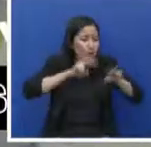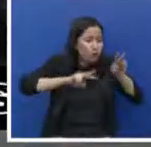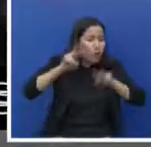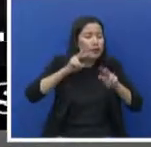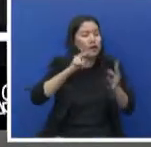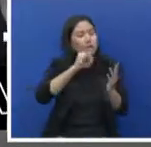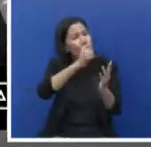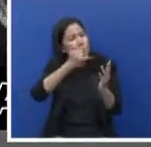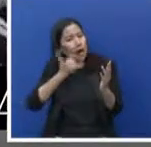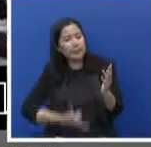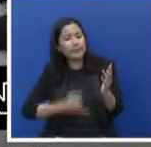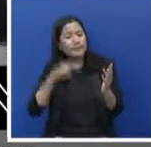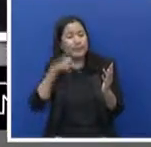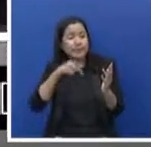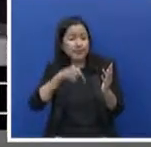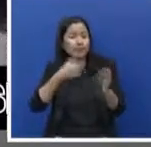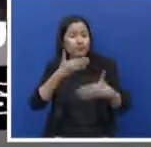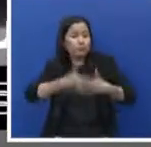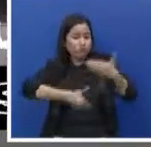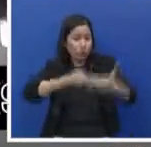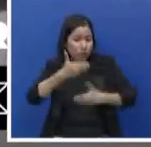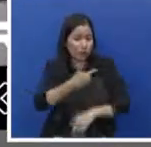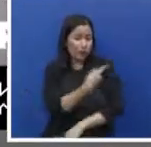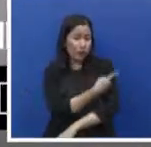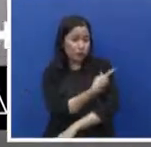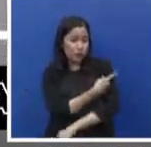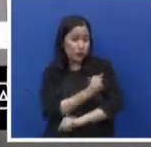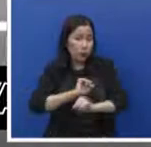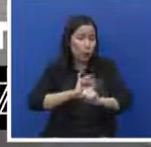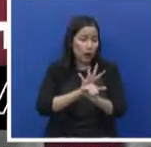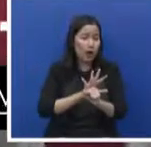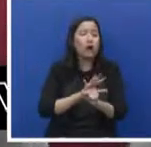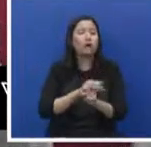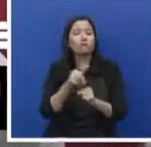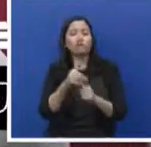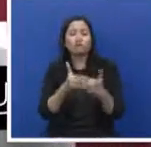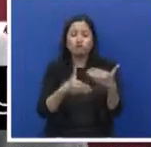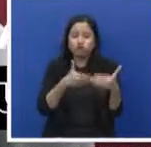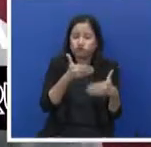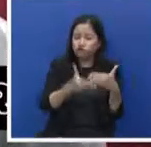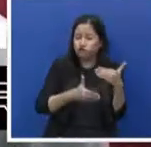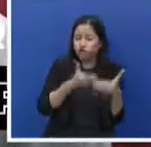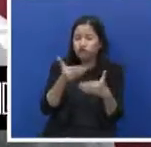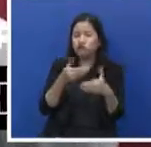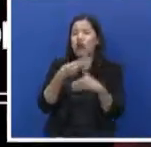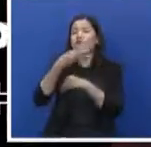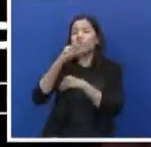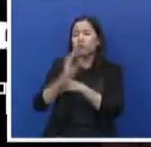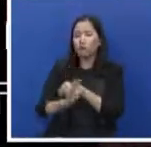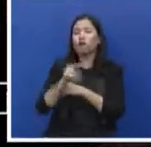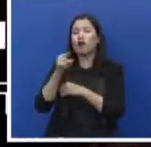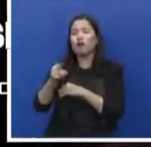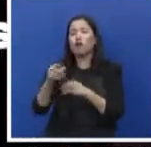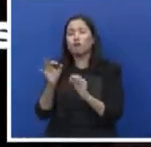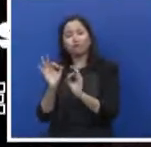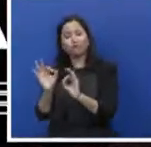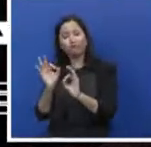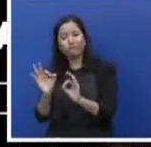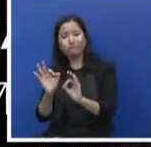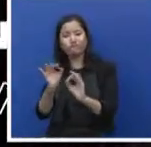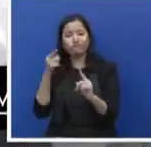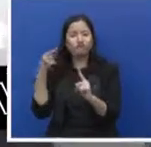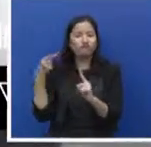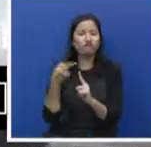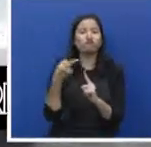evaluasi sehingga pelaksanaan vaksinasi COVID-19 bisa berlangsung secara efektif, efisien, dan